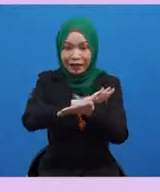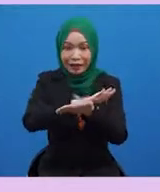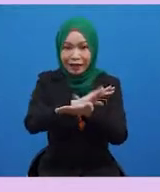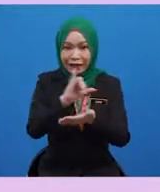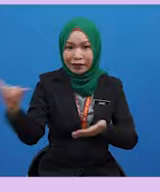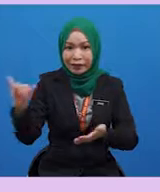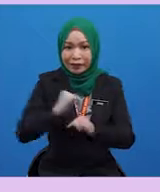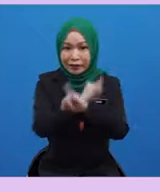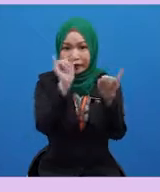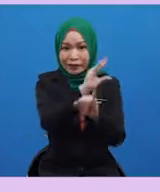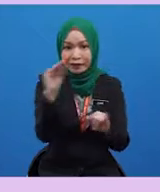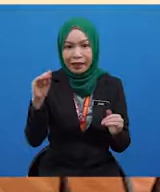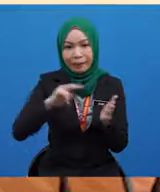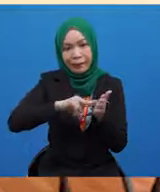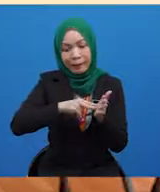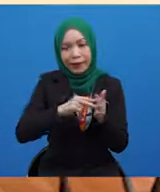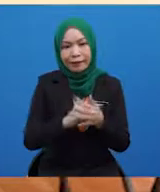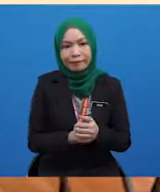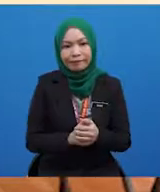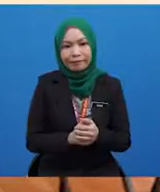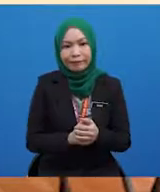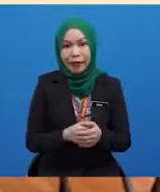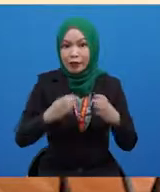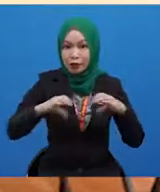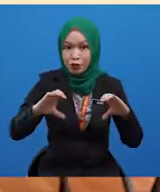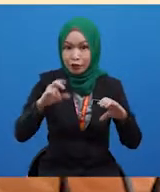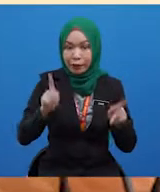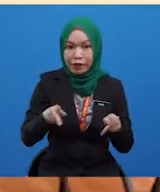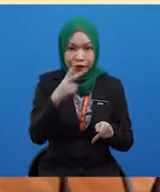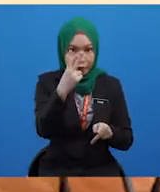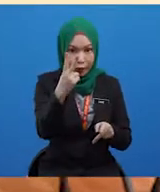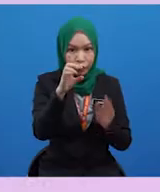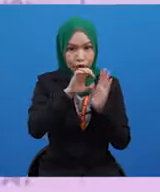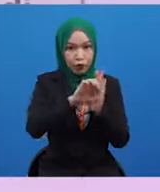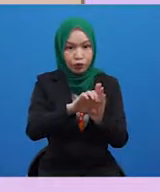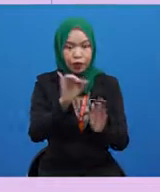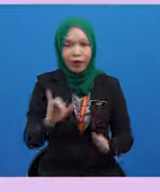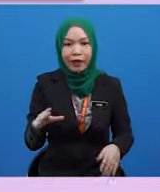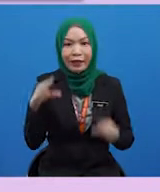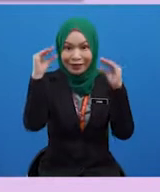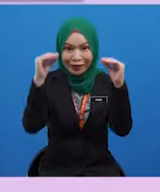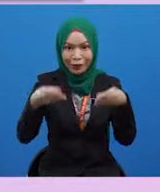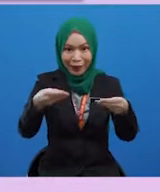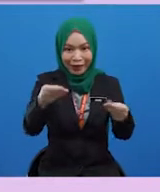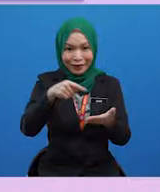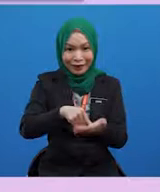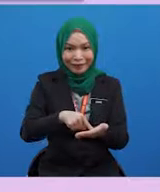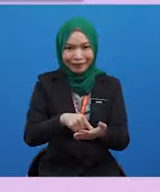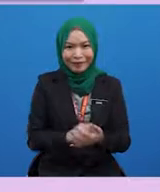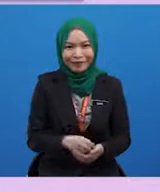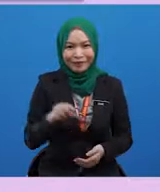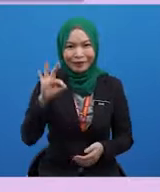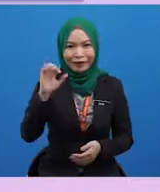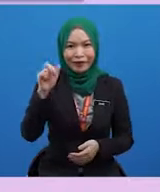jelas bermakna. Cuba pelajar perhatikan contoh yang cikgu berikan ini.